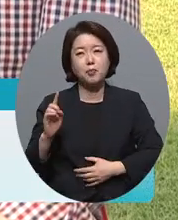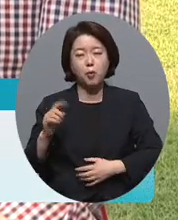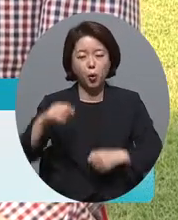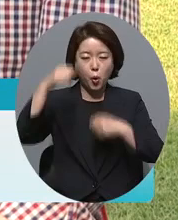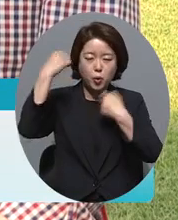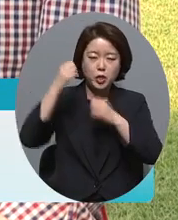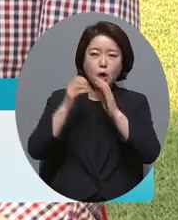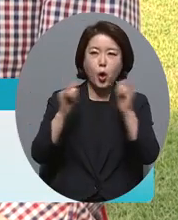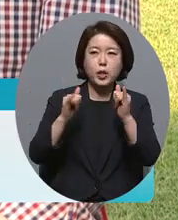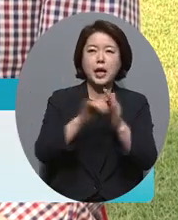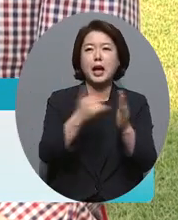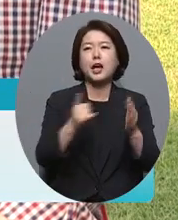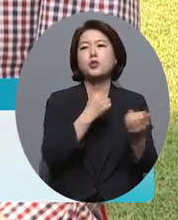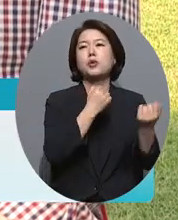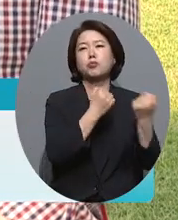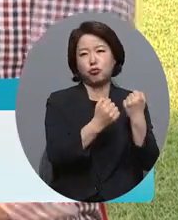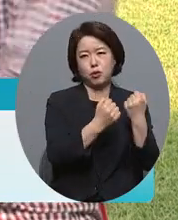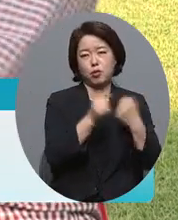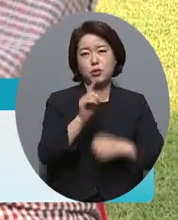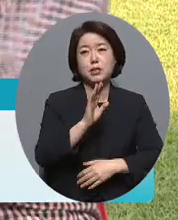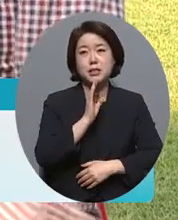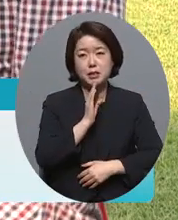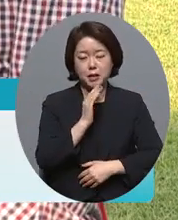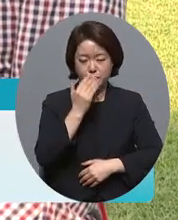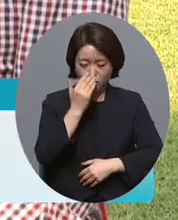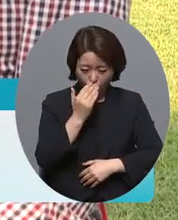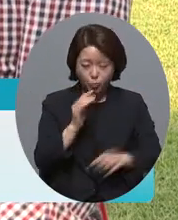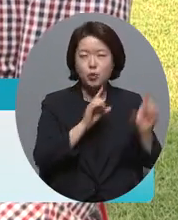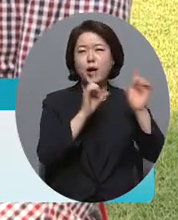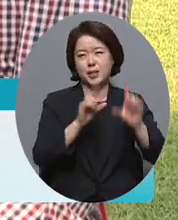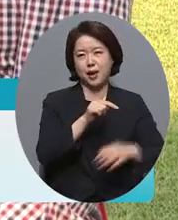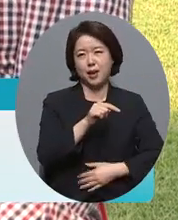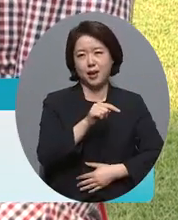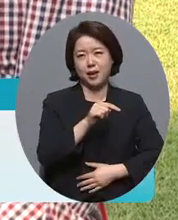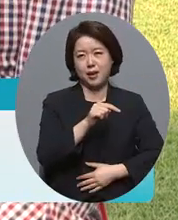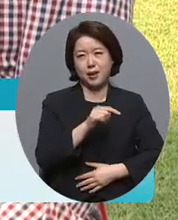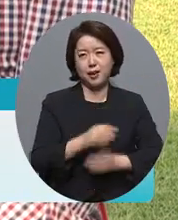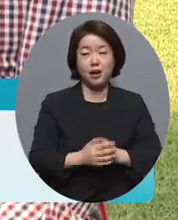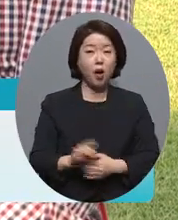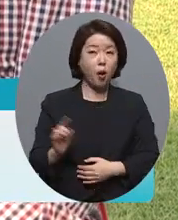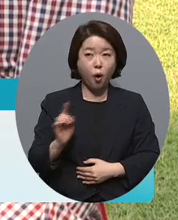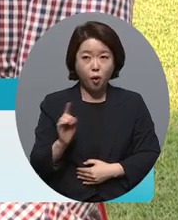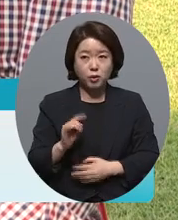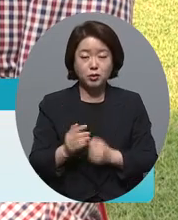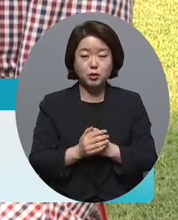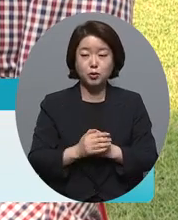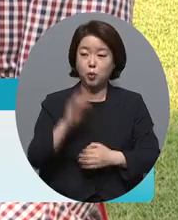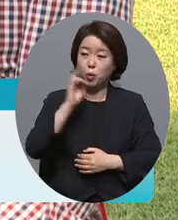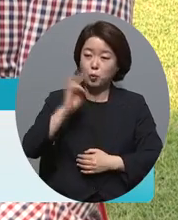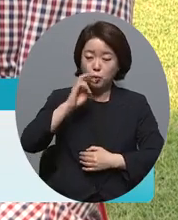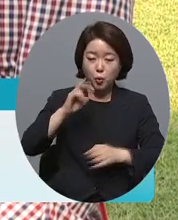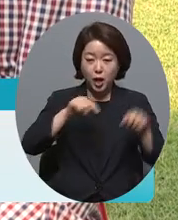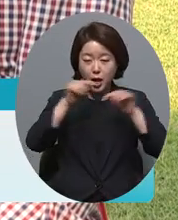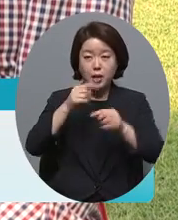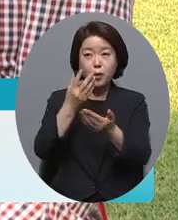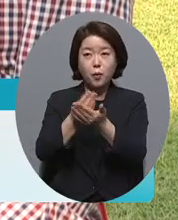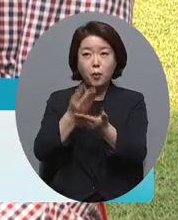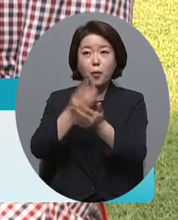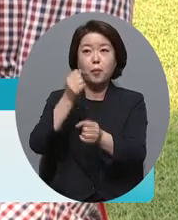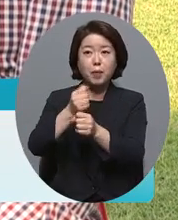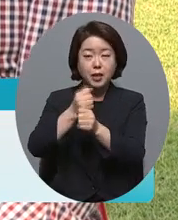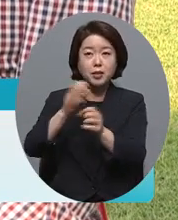가족인데도 불구하고 자기 이렇게 소탈하세요 그런데 어쨌든 음반 낼 때는